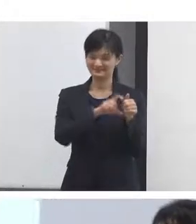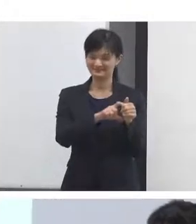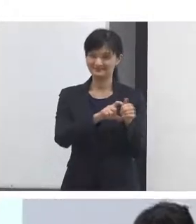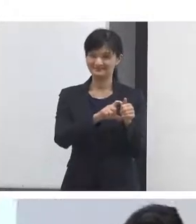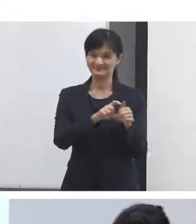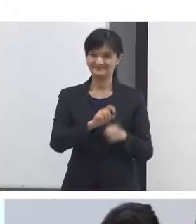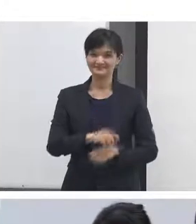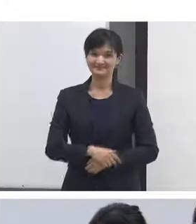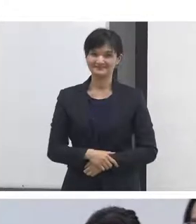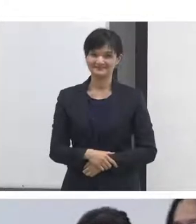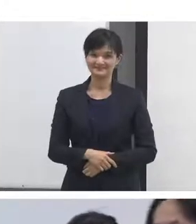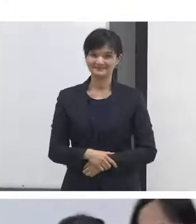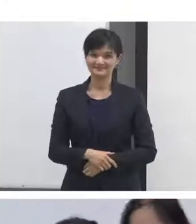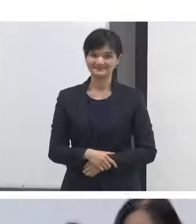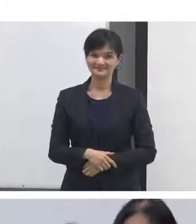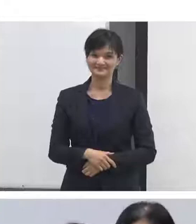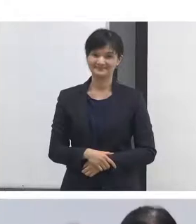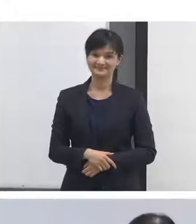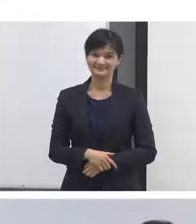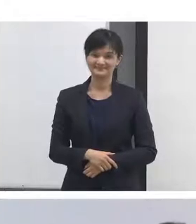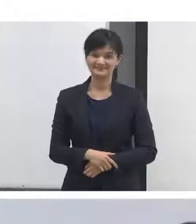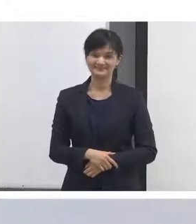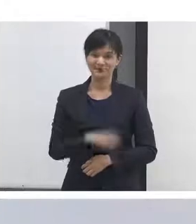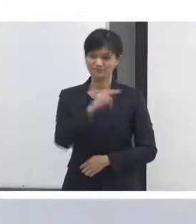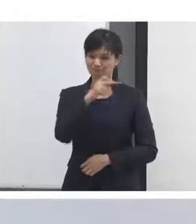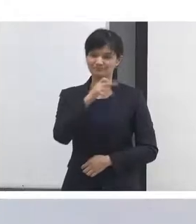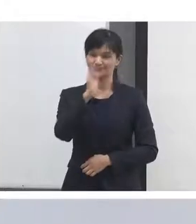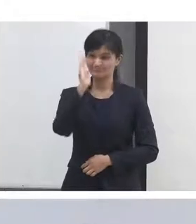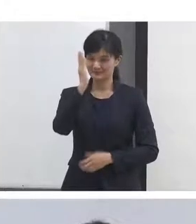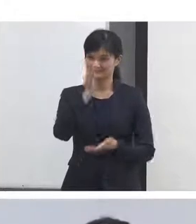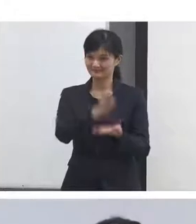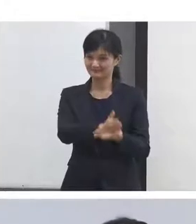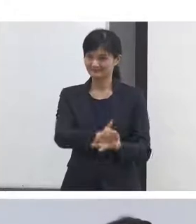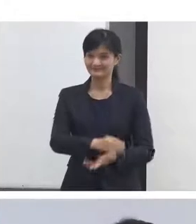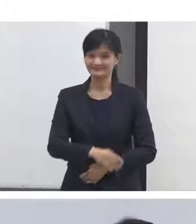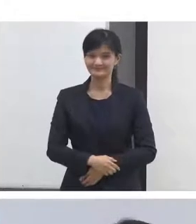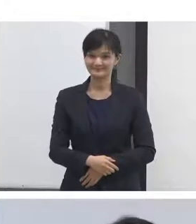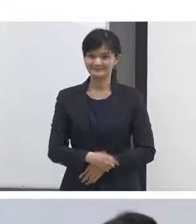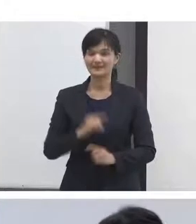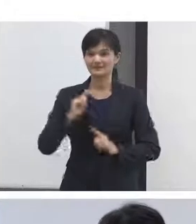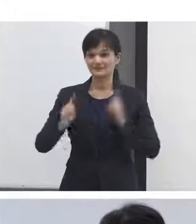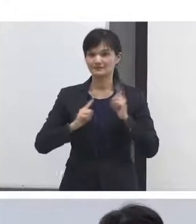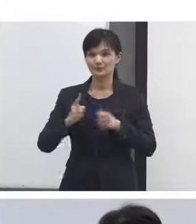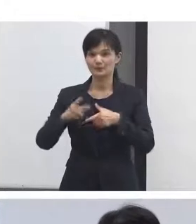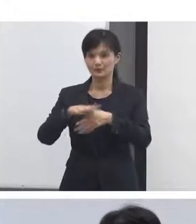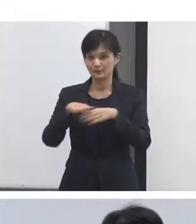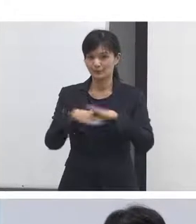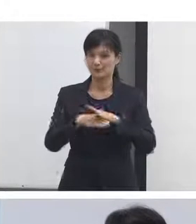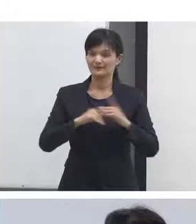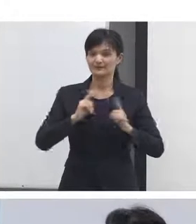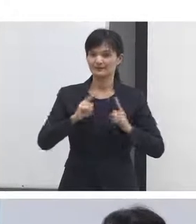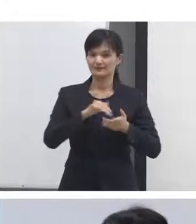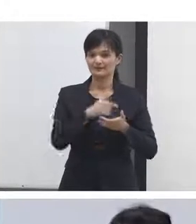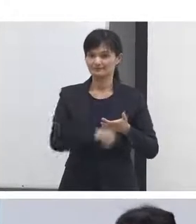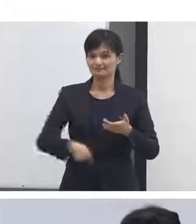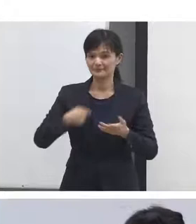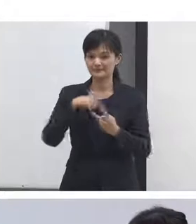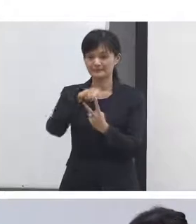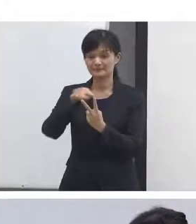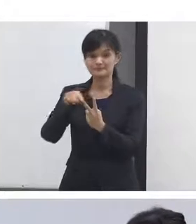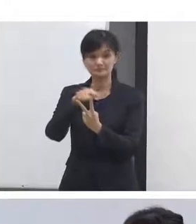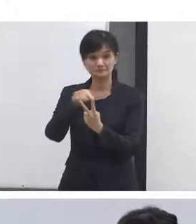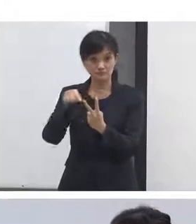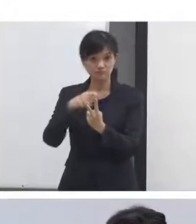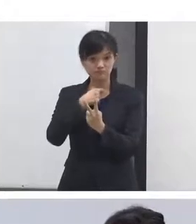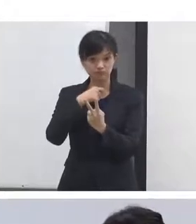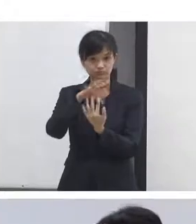free culture 跟 free software 不可以讲英文。 自由软体跟自由文化这个社群在讲，那所以用那个例